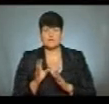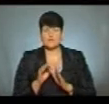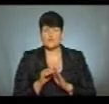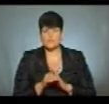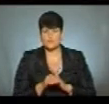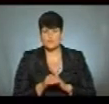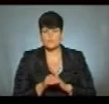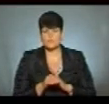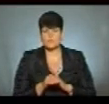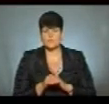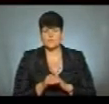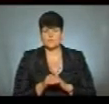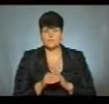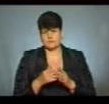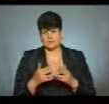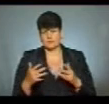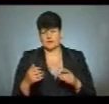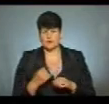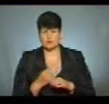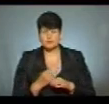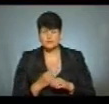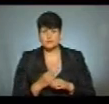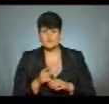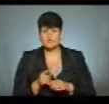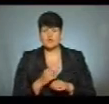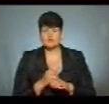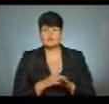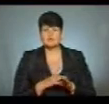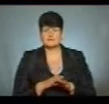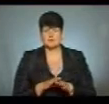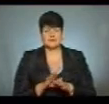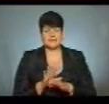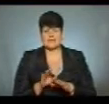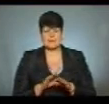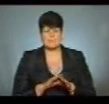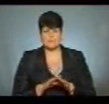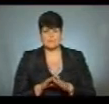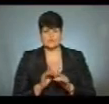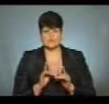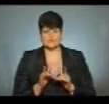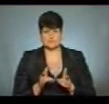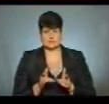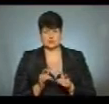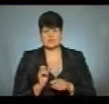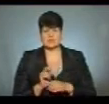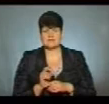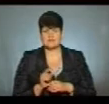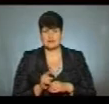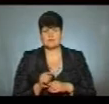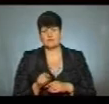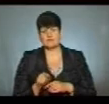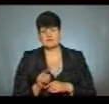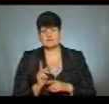себе ну, певний спектр робіт. Значить, вони роботи виконали не повністю згідно завдань, тобто вони